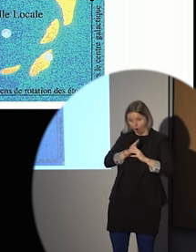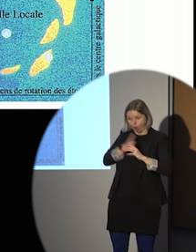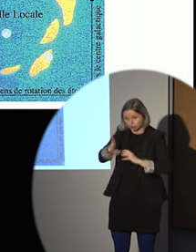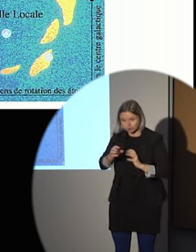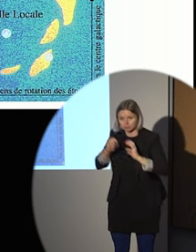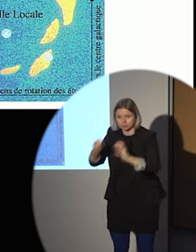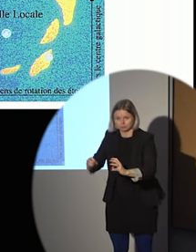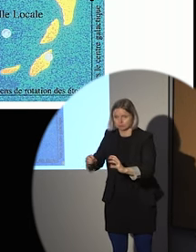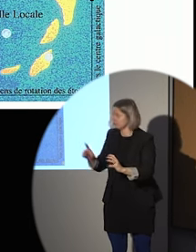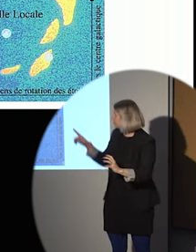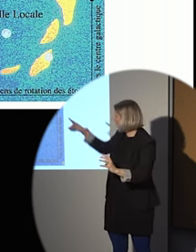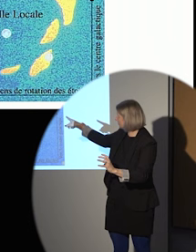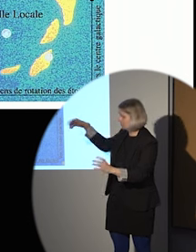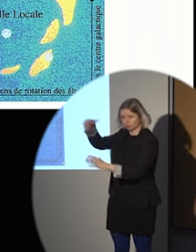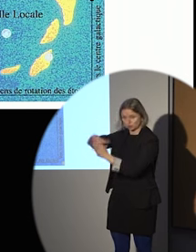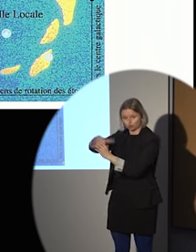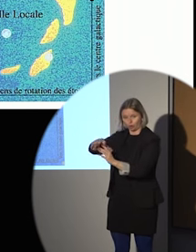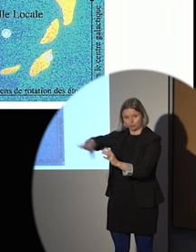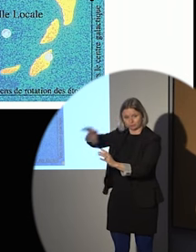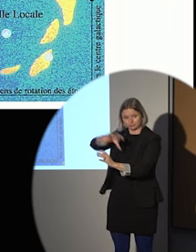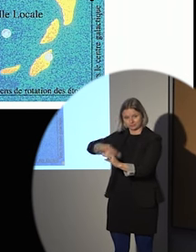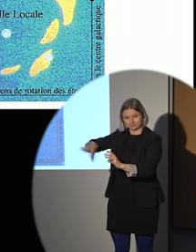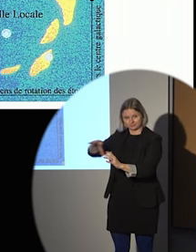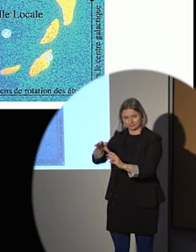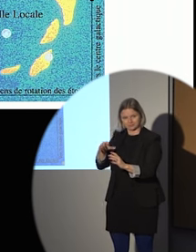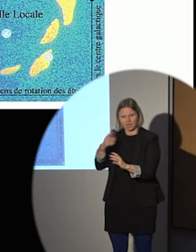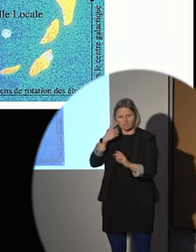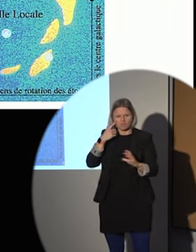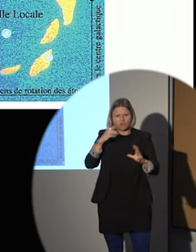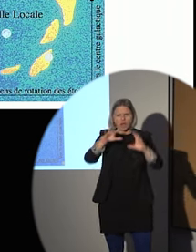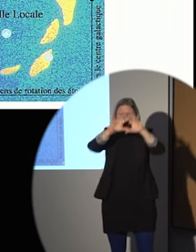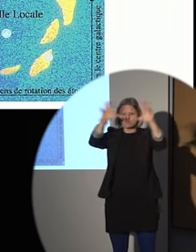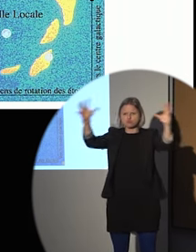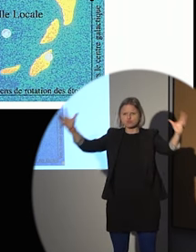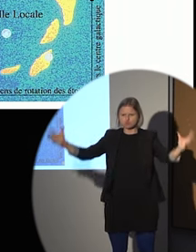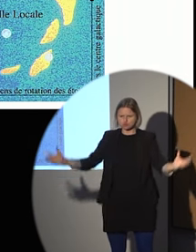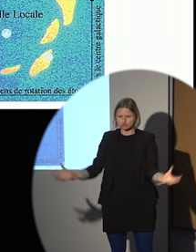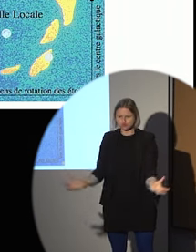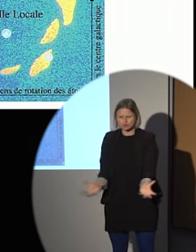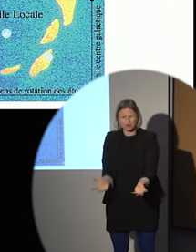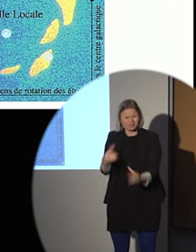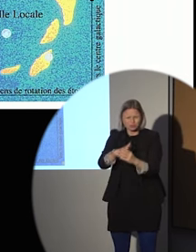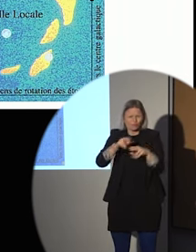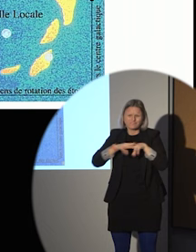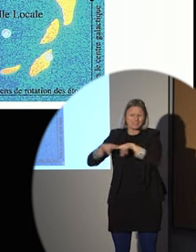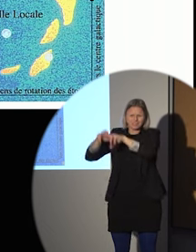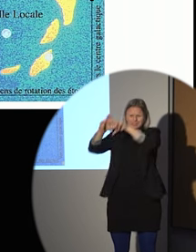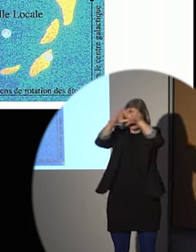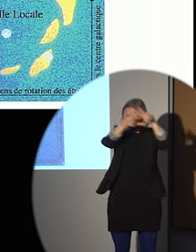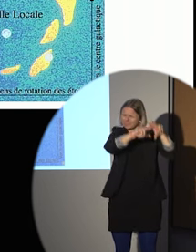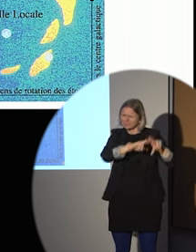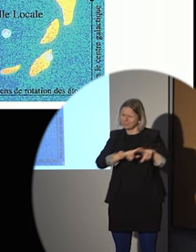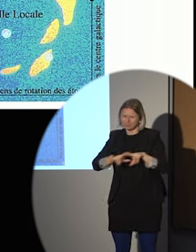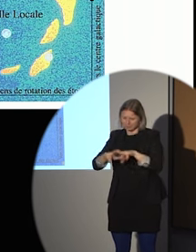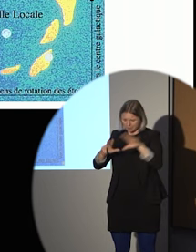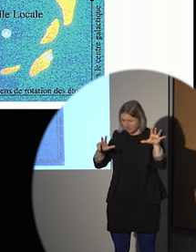Alors vous allez me dire, on est dans une bulle. Alors la bulle, elle est vide, vous ne pouvez pas imaginer à quel point, elle est 1000 fois plus vide que le vide le plus extrême qu'on sait faire